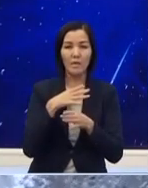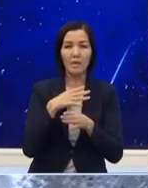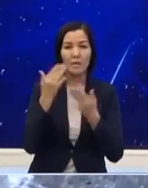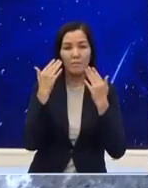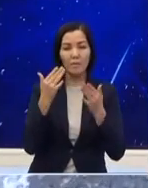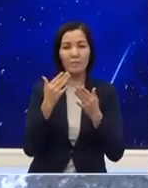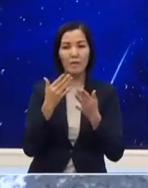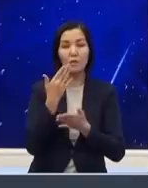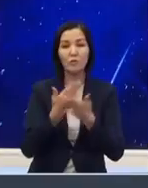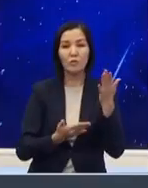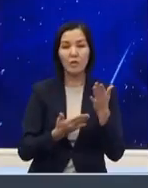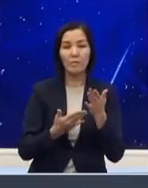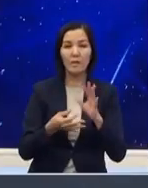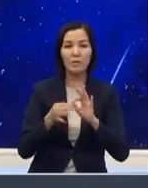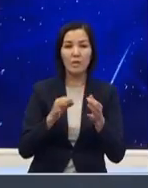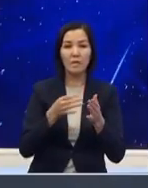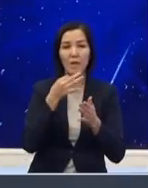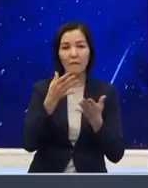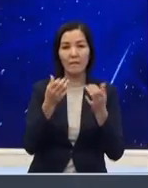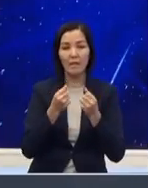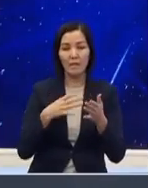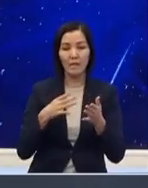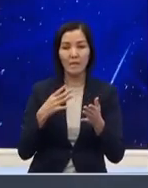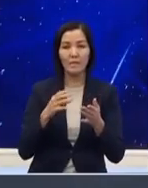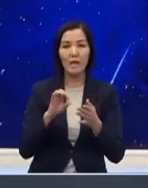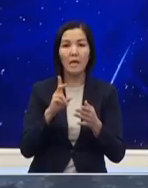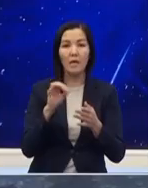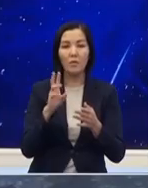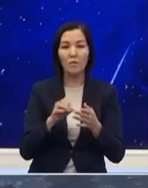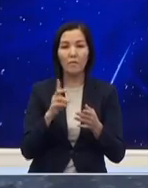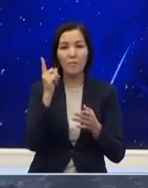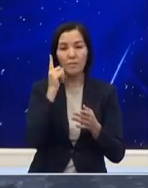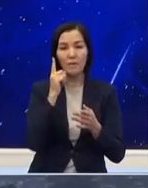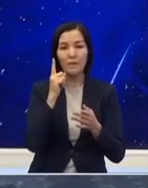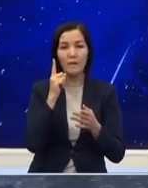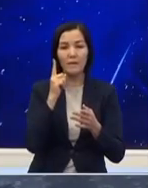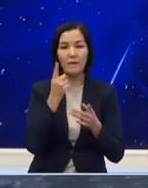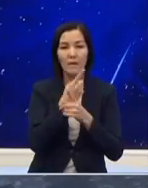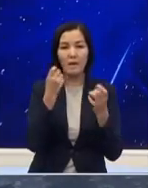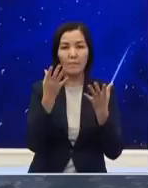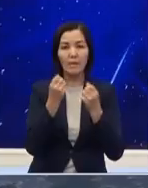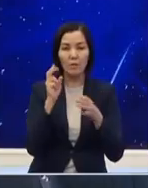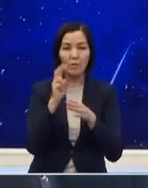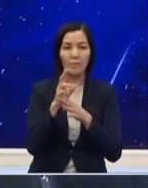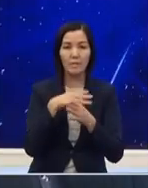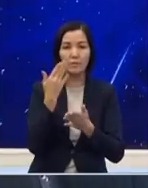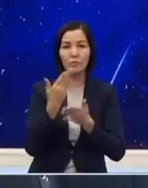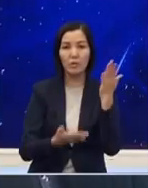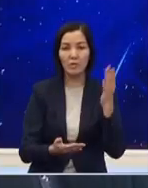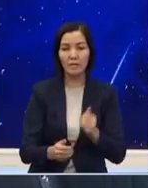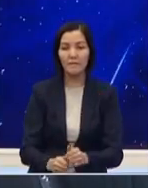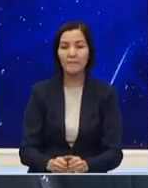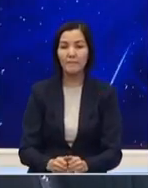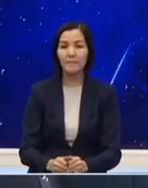Білмегені мамандардан сұрап, түшімді жауап алады. Бұл жолы қария Егов Мобайл мобильді қосымшасы жайлы ақпарат алуға келген. Насчет